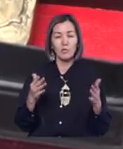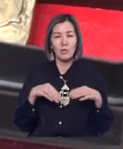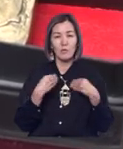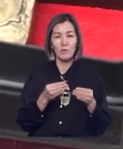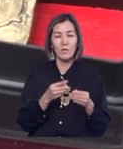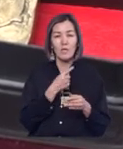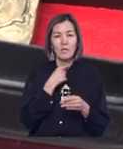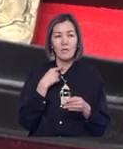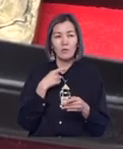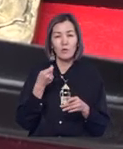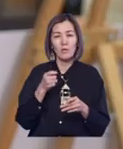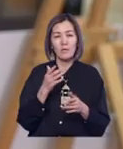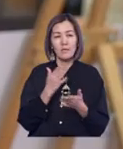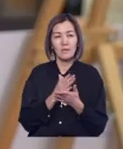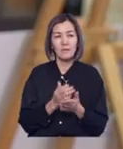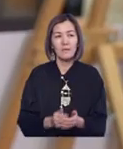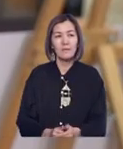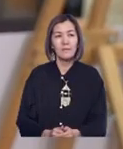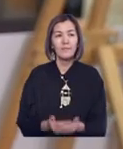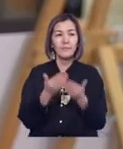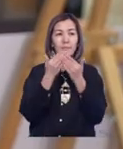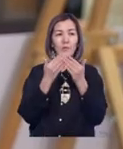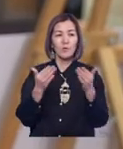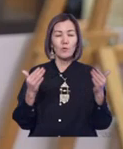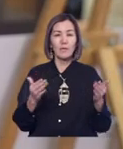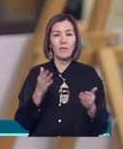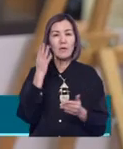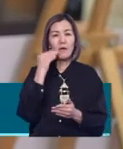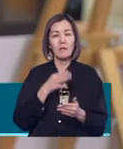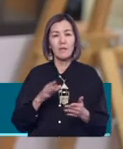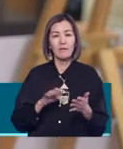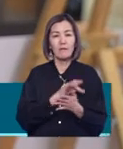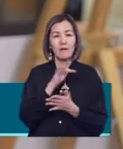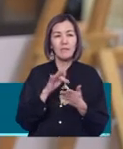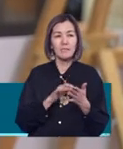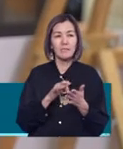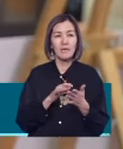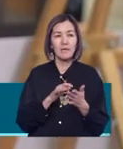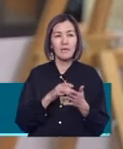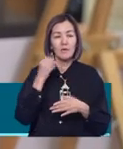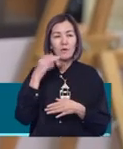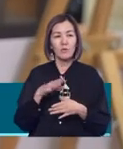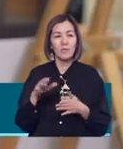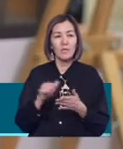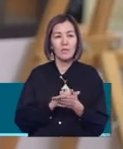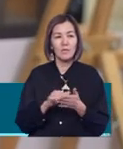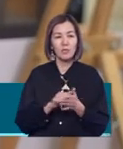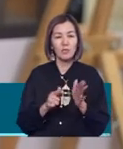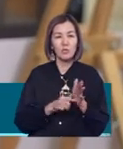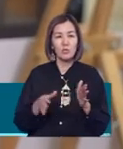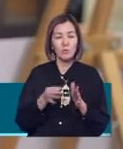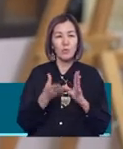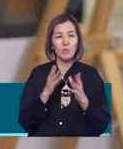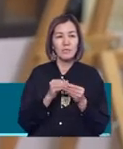өткізген Талдықорған кілті. Көрмеге Алматы қаласында орталық архив, және өзіміздің Жетісу облыстық архиві,